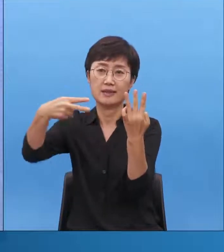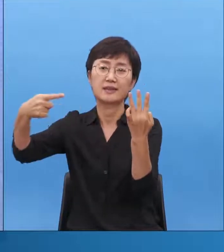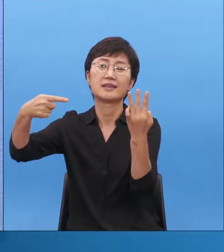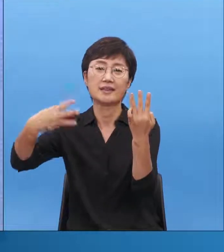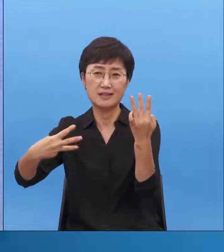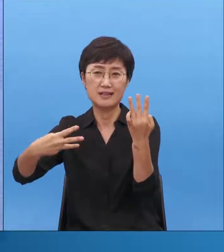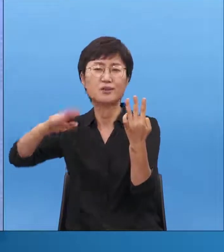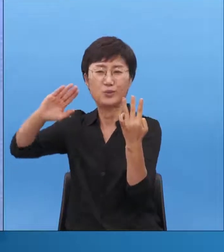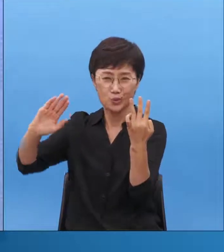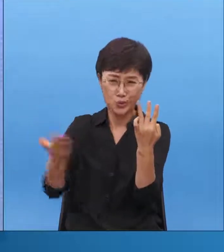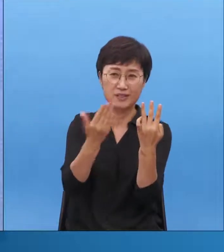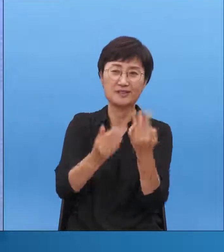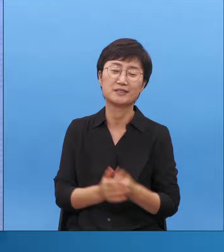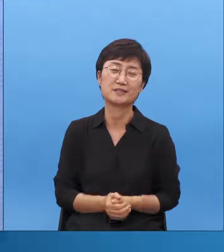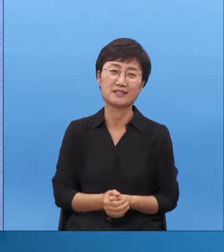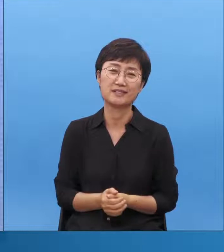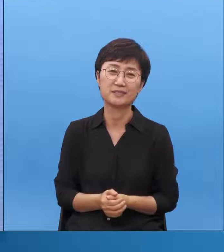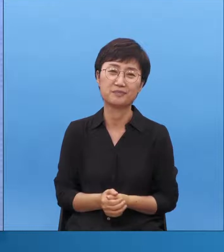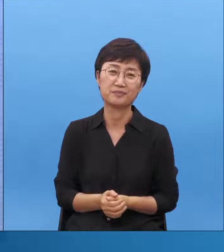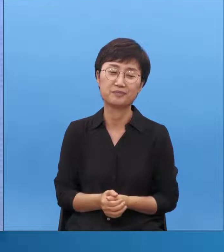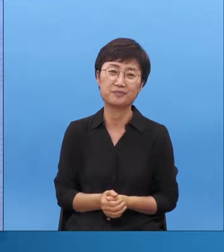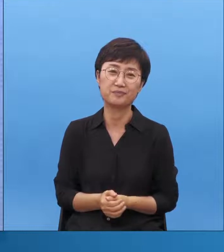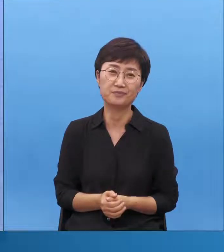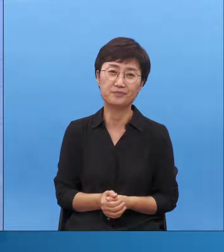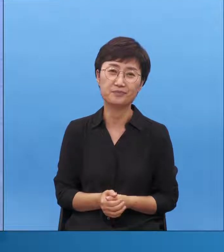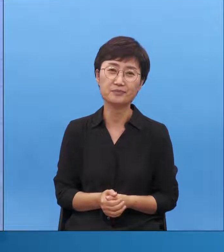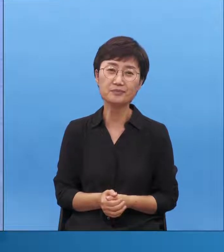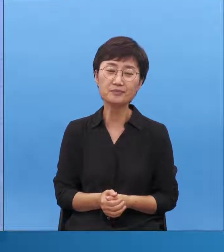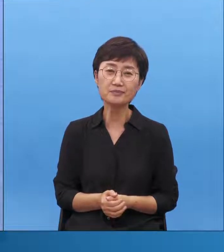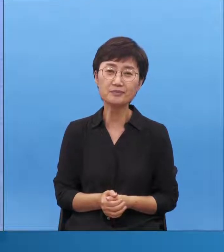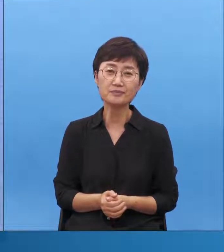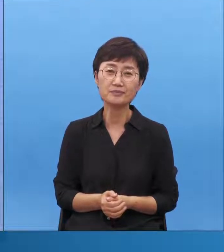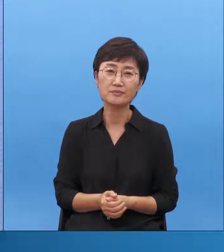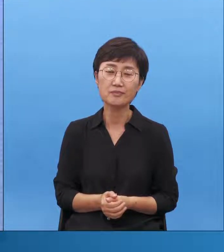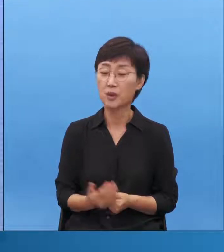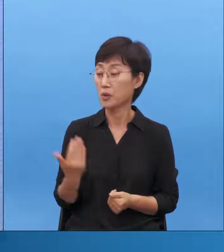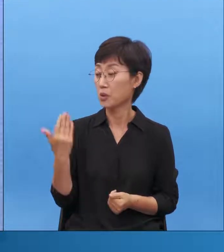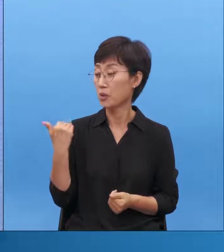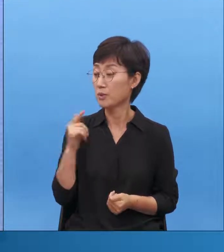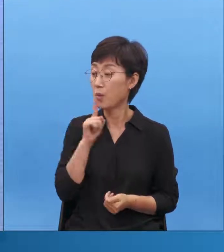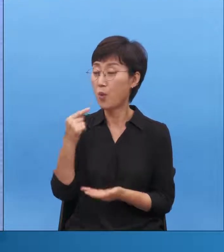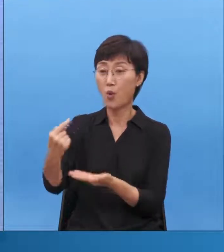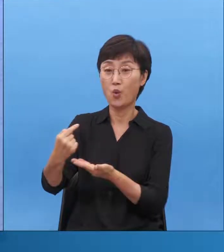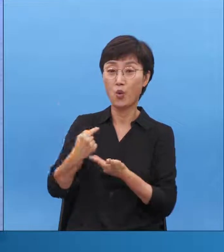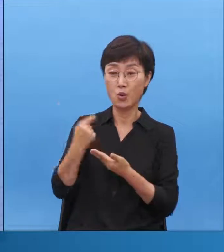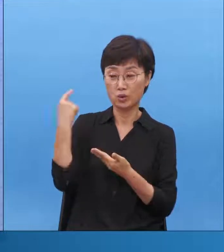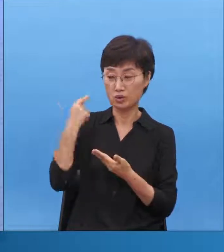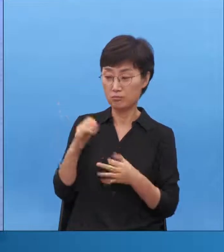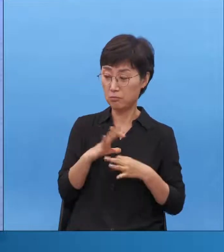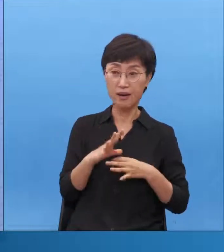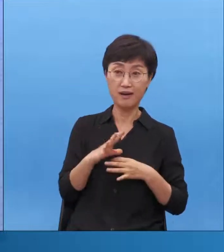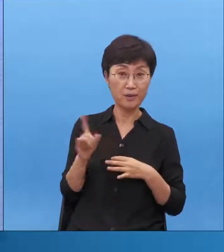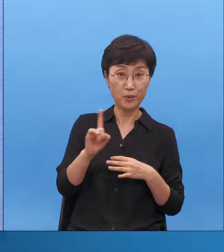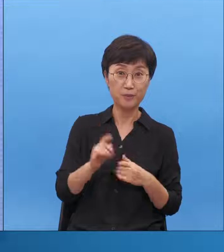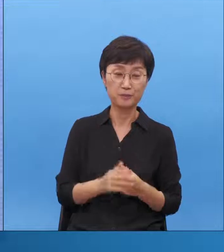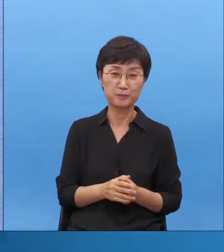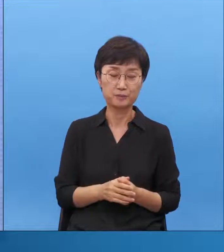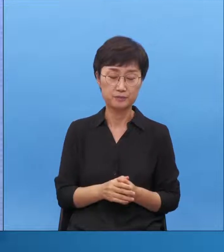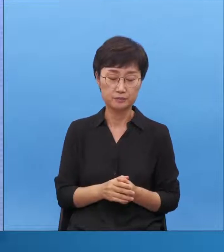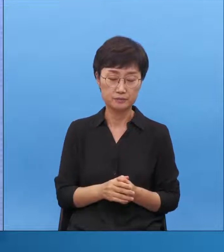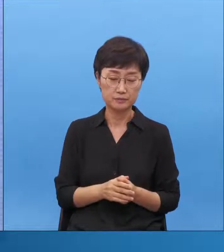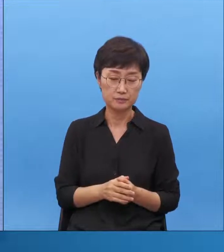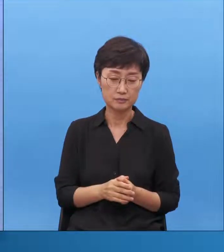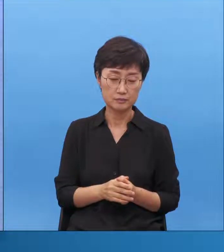나는 이번 주에 와서 딱 보고를 받아보니까요. 좀 깜짝 놀란 게 전혀 생각지도